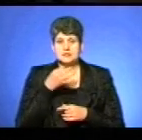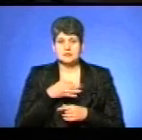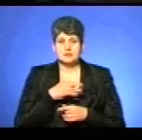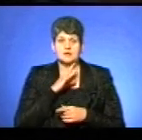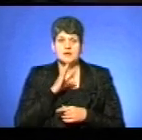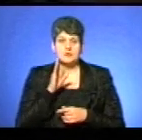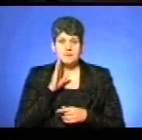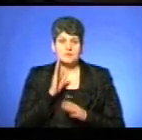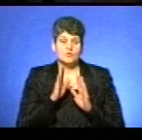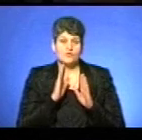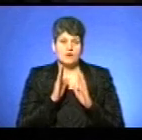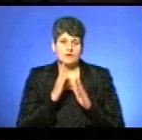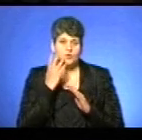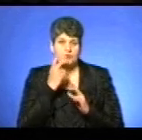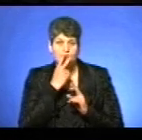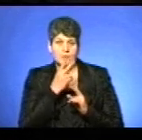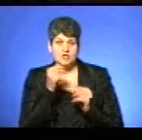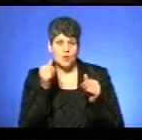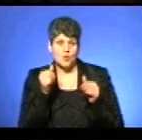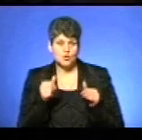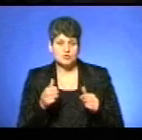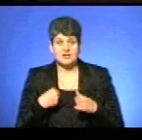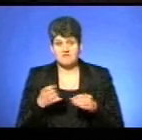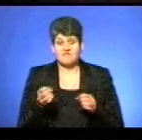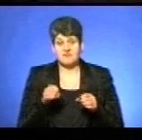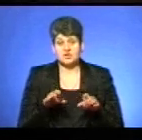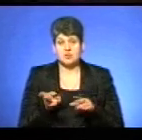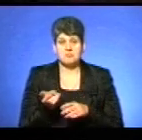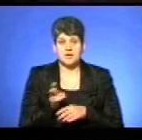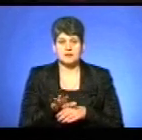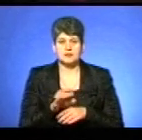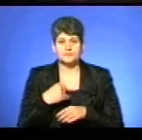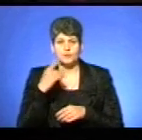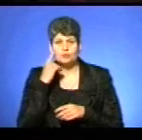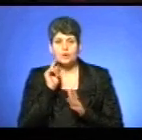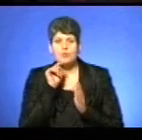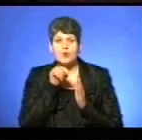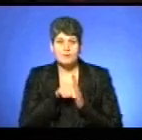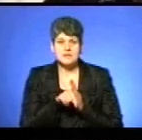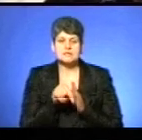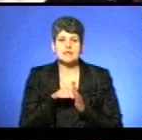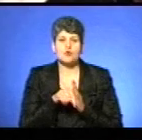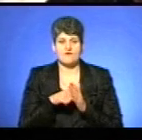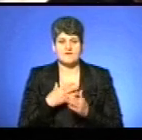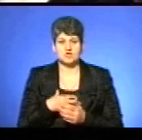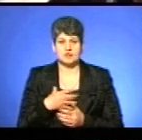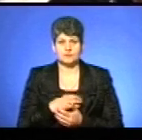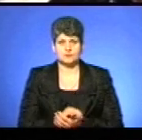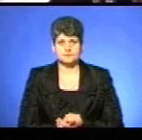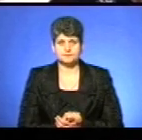з Фейсбуку, коли побачила оголошення. Я вирішила прийти, думаю, попасти на якусь роль важливо.